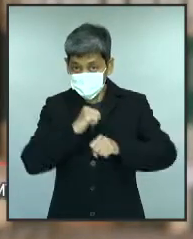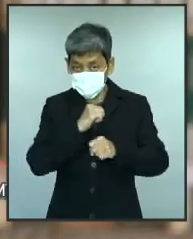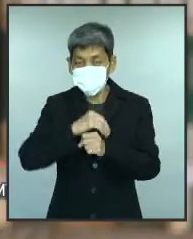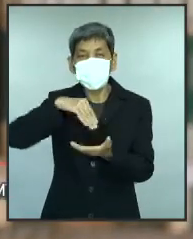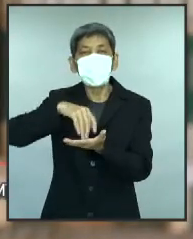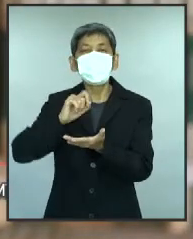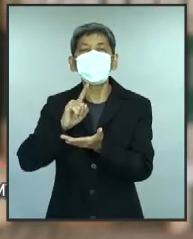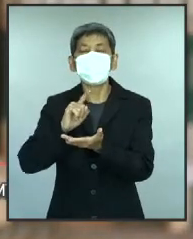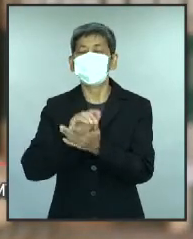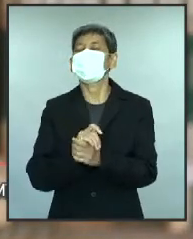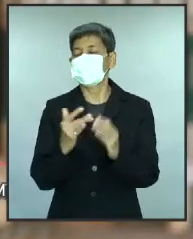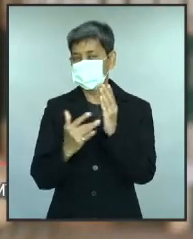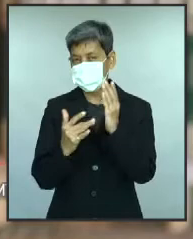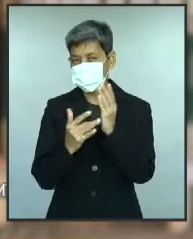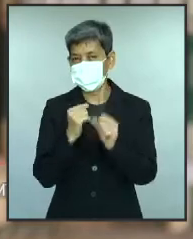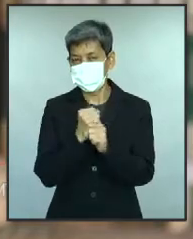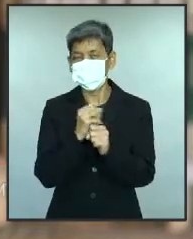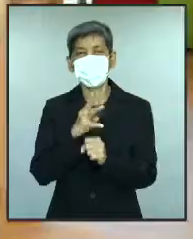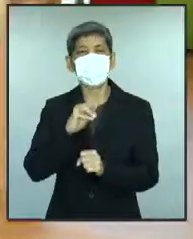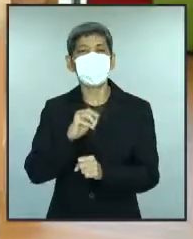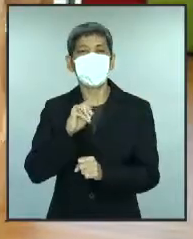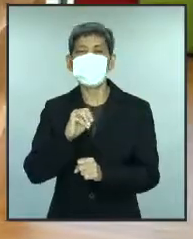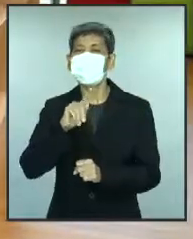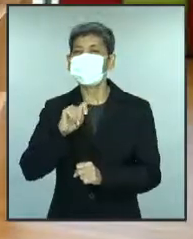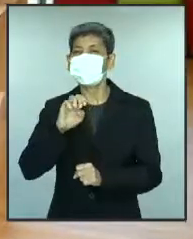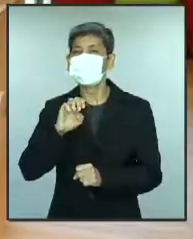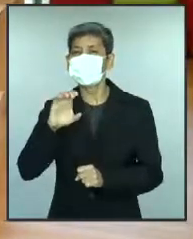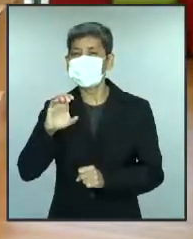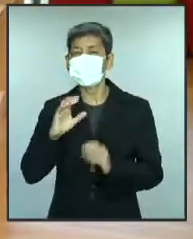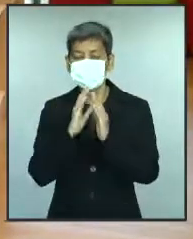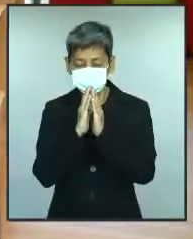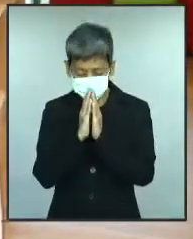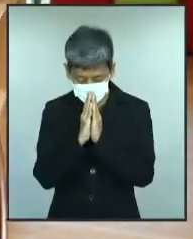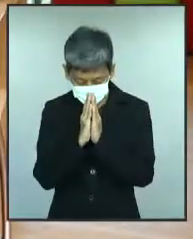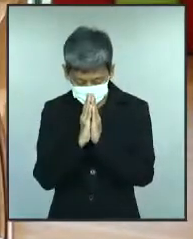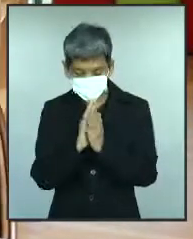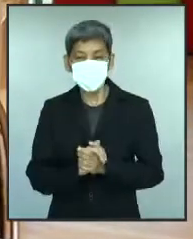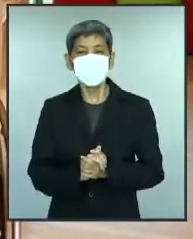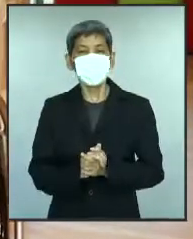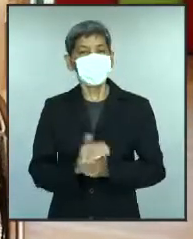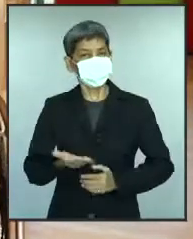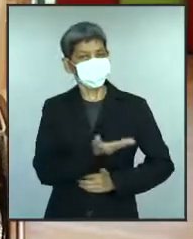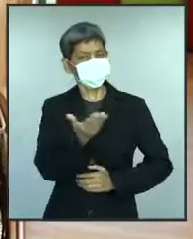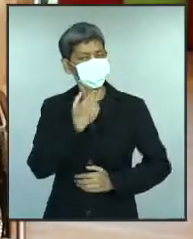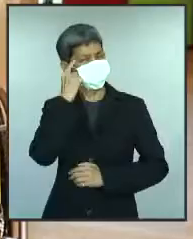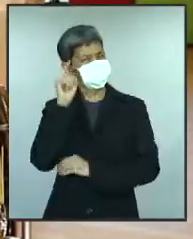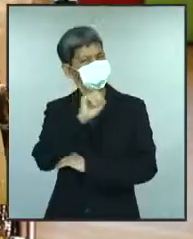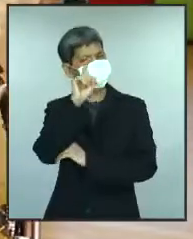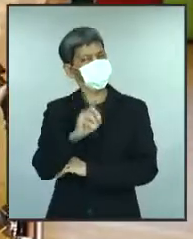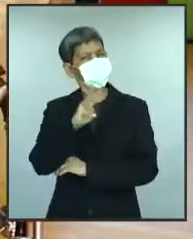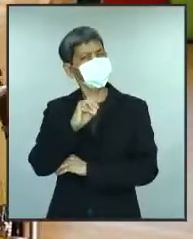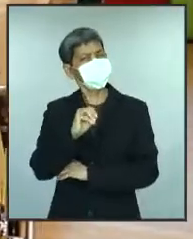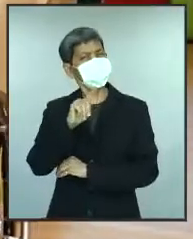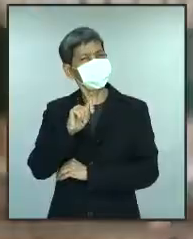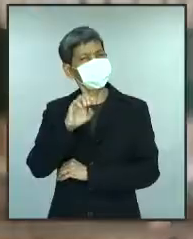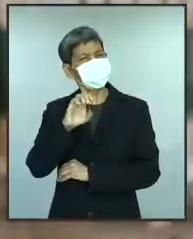ที่ศูนย์เทคโนโลยีโลหะและวัสดุแห่งชาติ M-Tech นะครับ ครับผมท่านดนุสวัสดีครับ สวัสดีครับ ฮะก็คือหลายๆท่านนะฮะก็อาจจะสงสัยว่า M-Tech คืออ